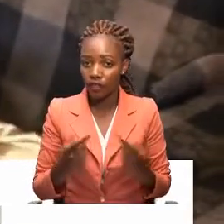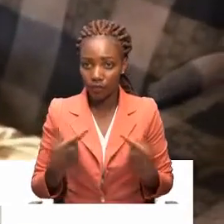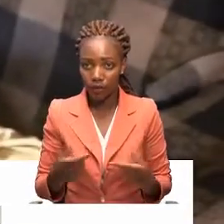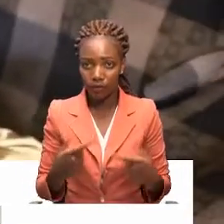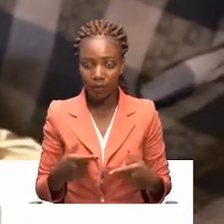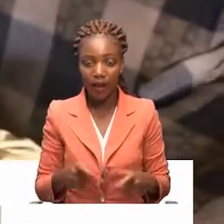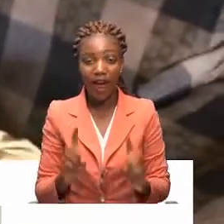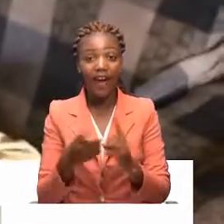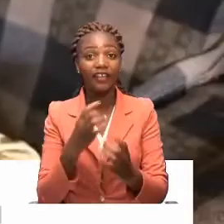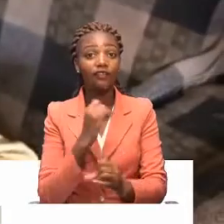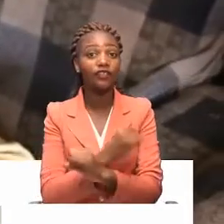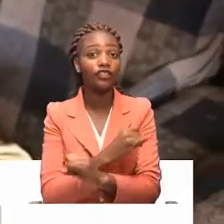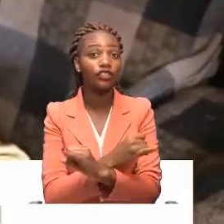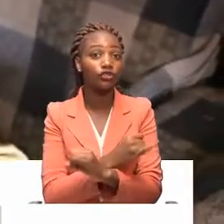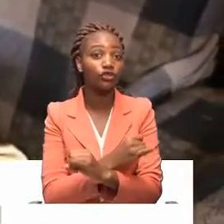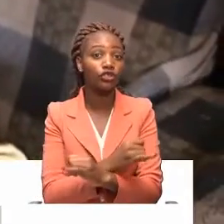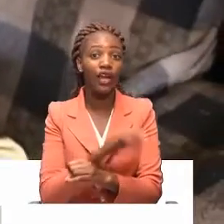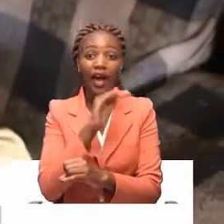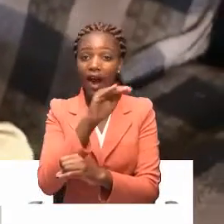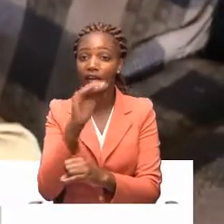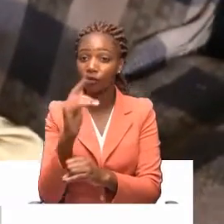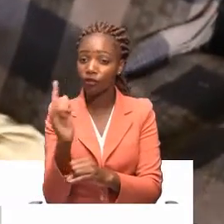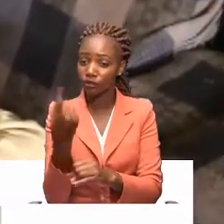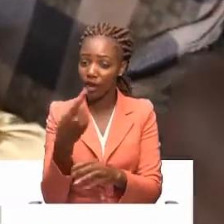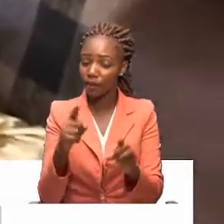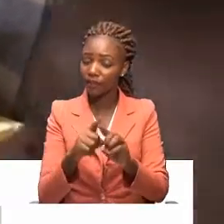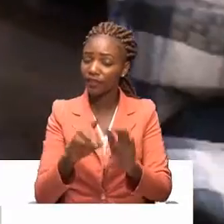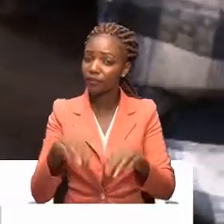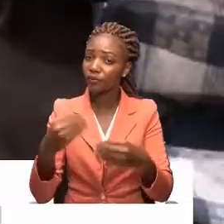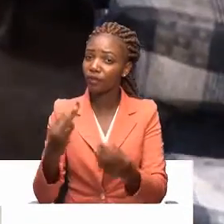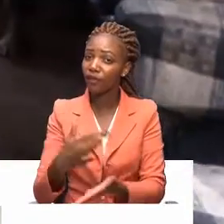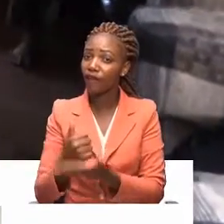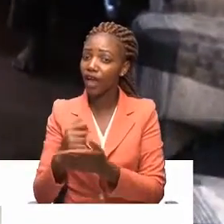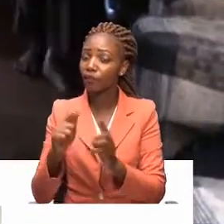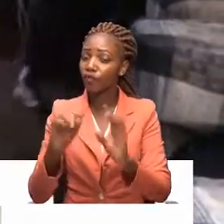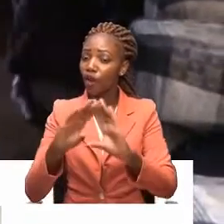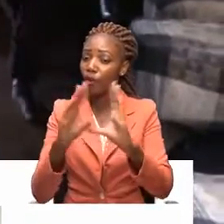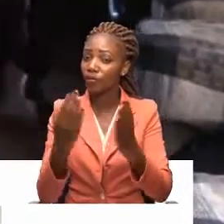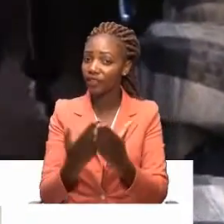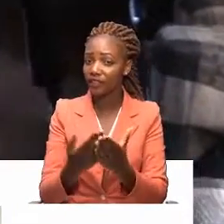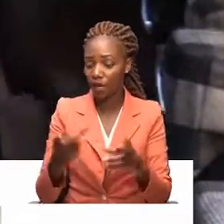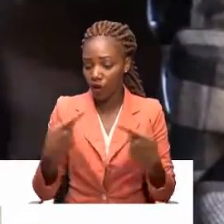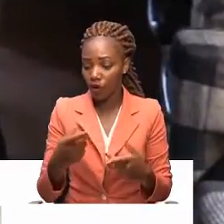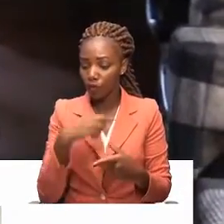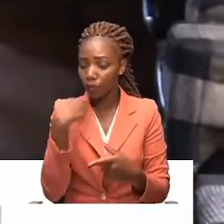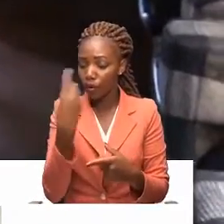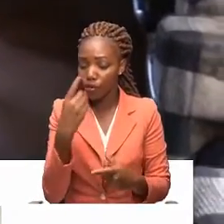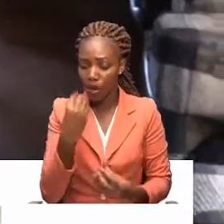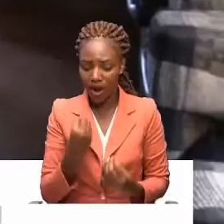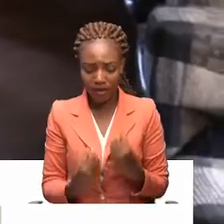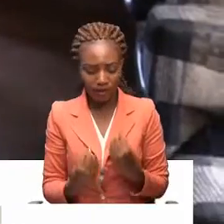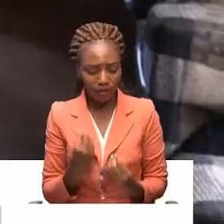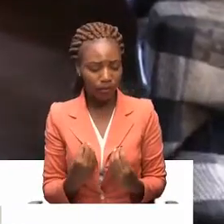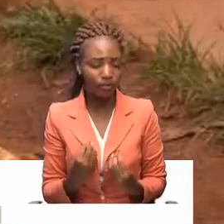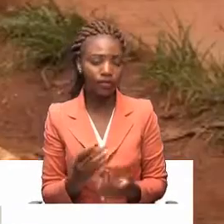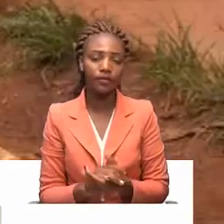dola vimeombwa kuingilia kati na kutoa msaada kwa jamii ya watu wanaoishi na ulemavu. Bonfas Barasa,